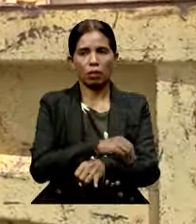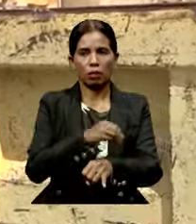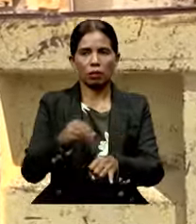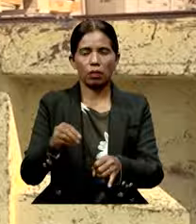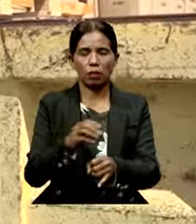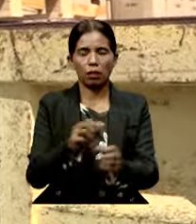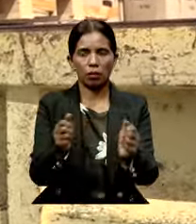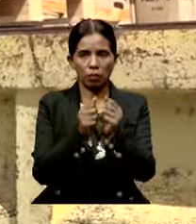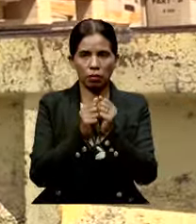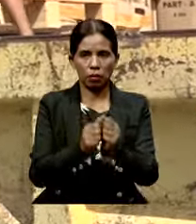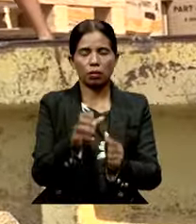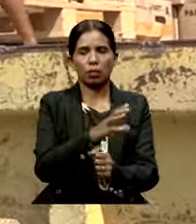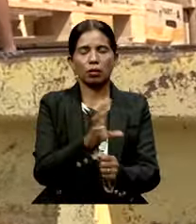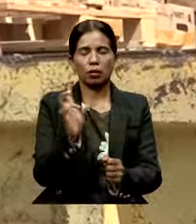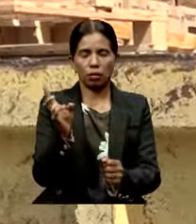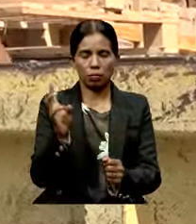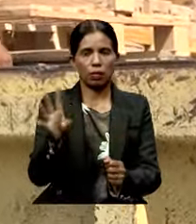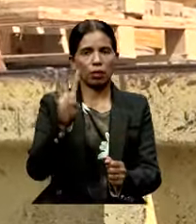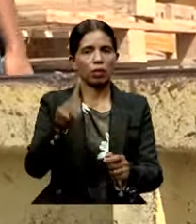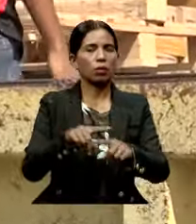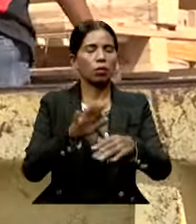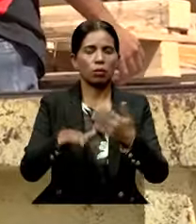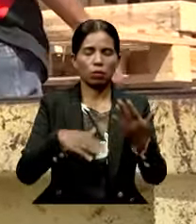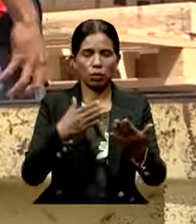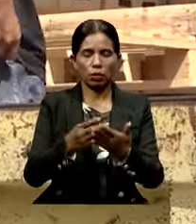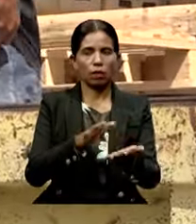Médico, hamutuk item hitunulu resin hat, maioria